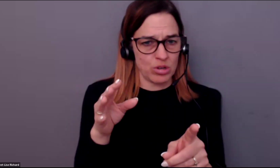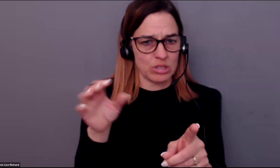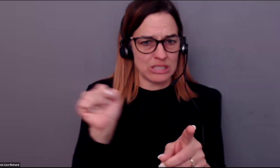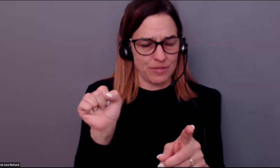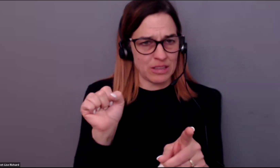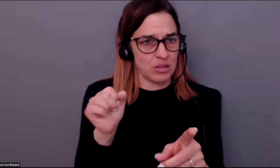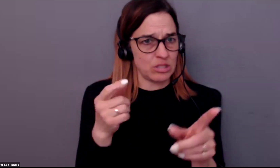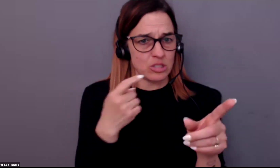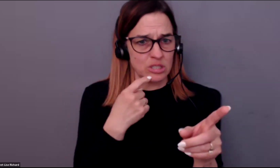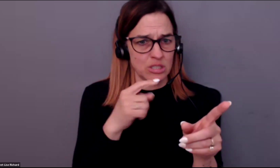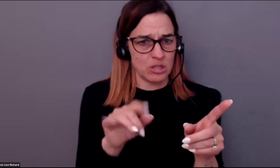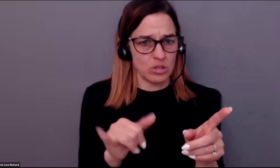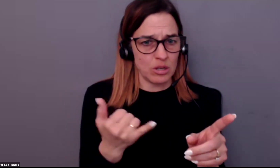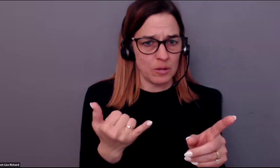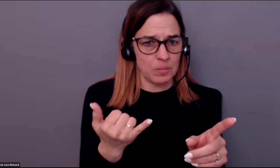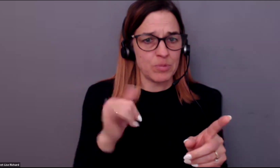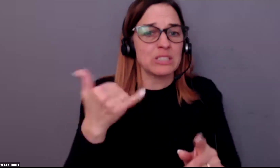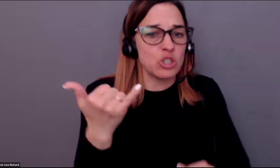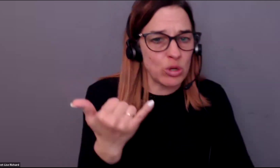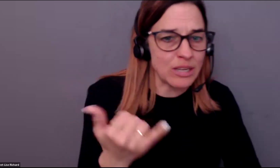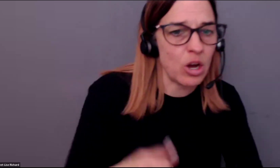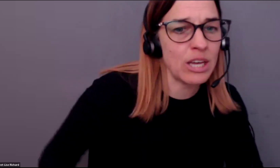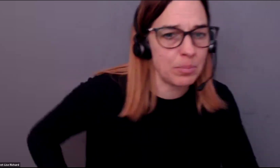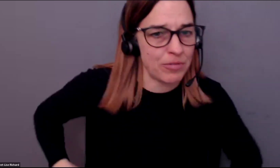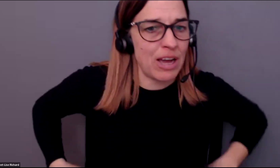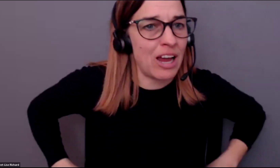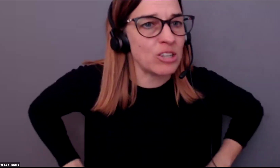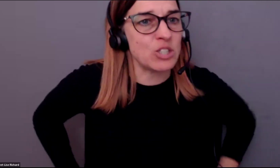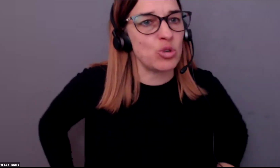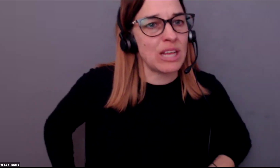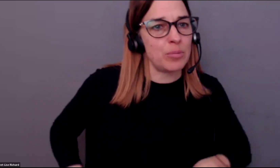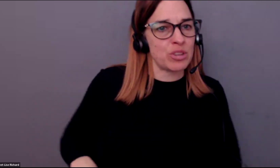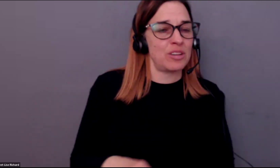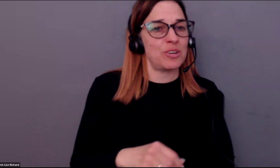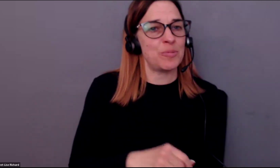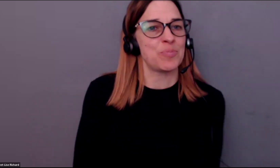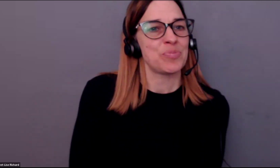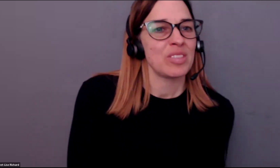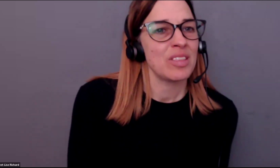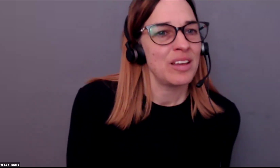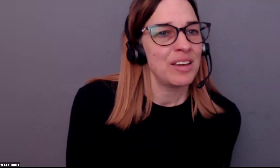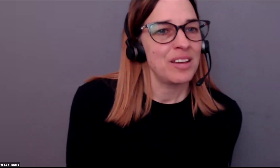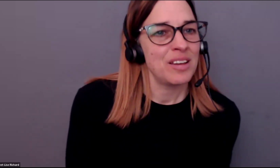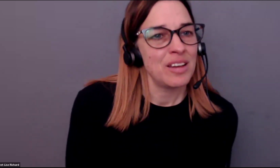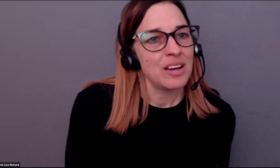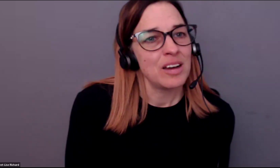questions, Sylvette, là, c'est Julie. OK, parfait. Alors, c'est Julie Talbot.